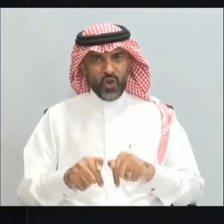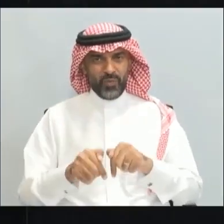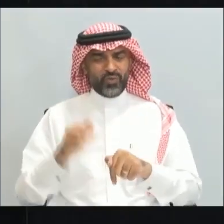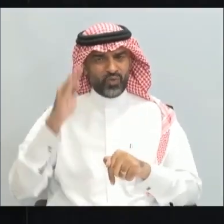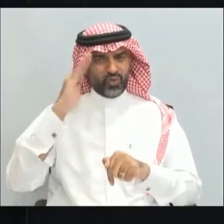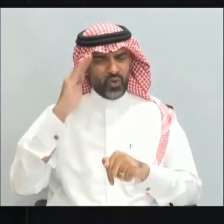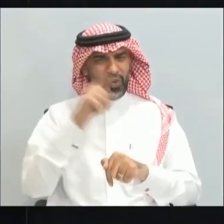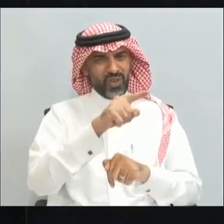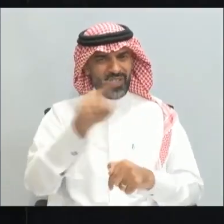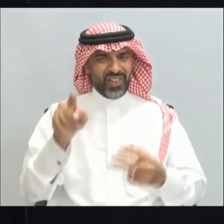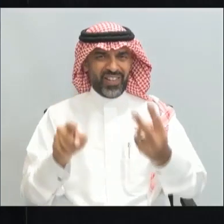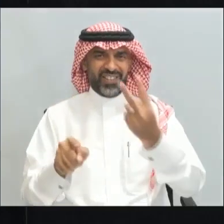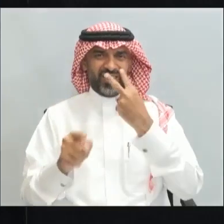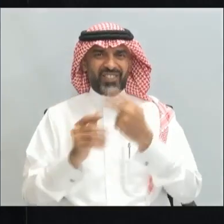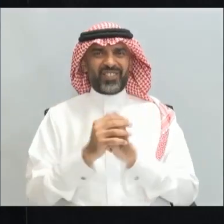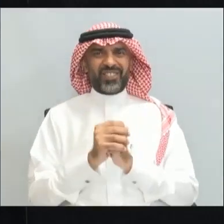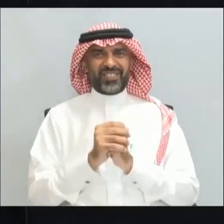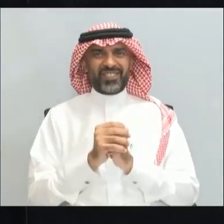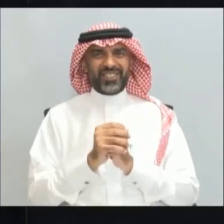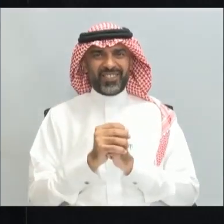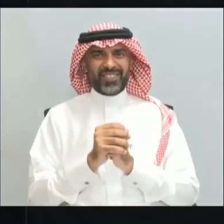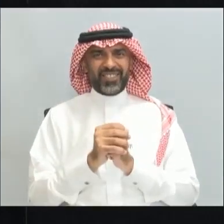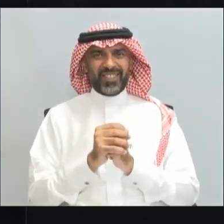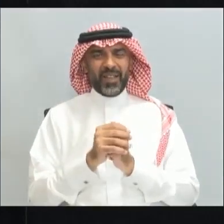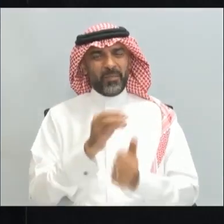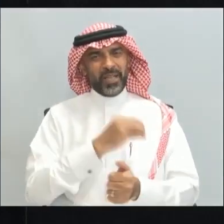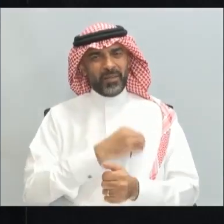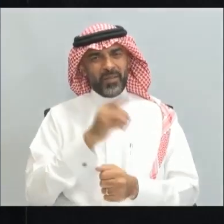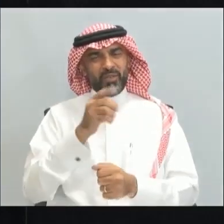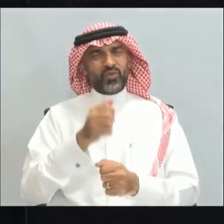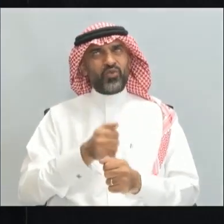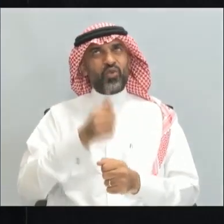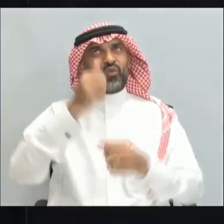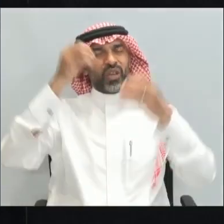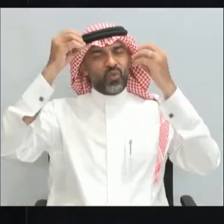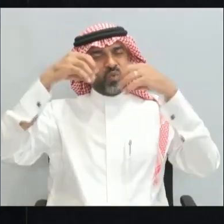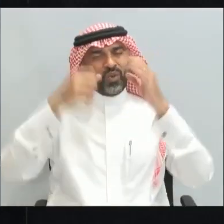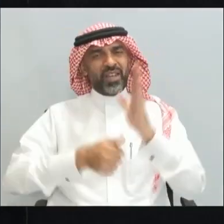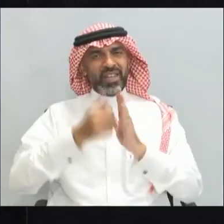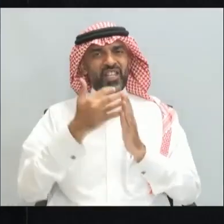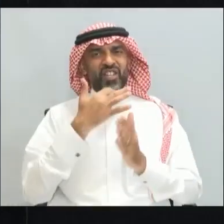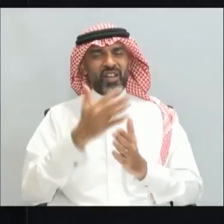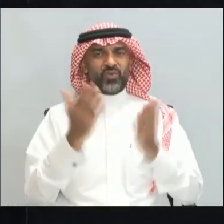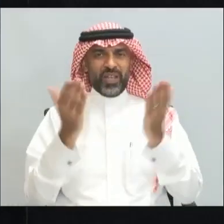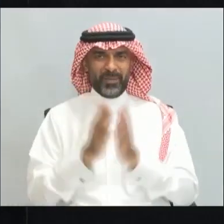اليوم شاكرا ومقدرا لكم تفاعلكم مع تمنياتي لكم بالتوفيق والنجاح